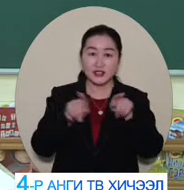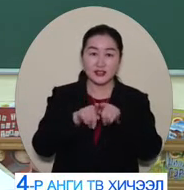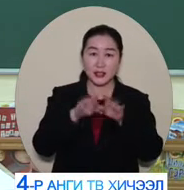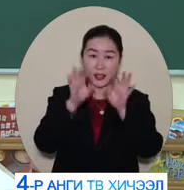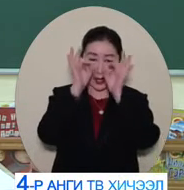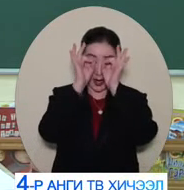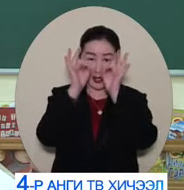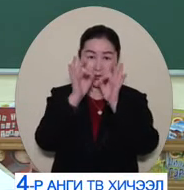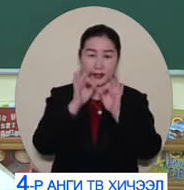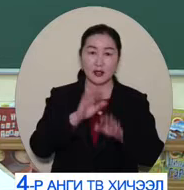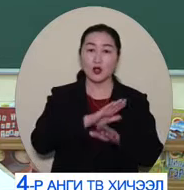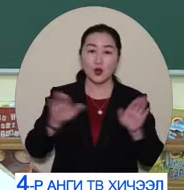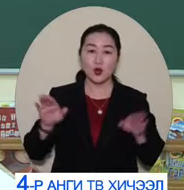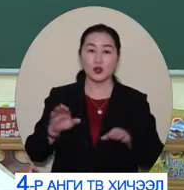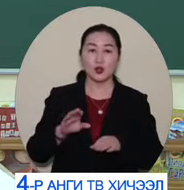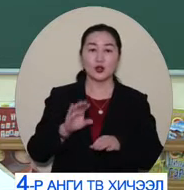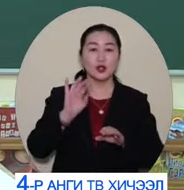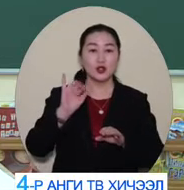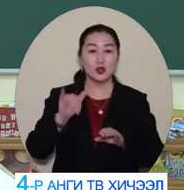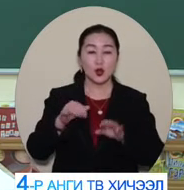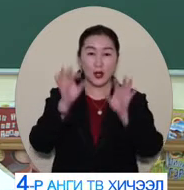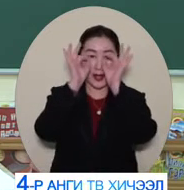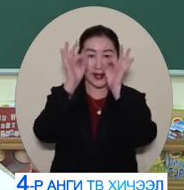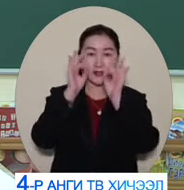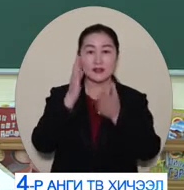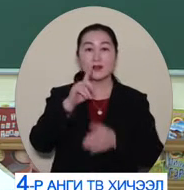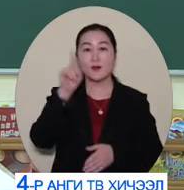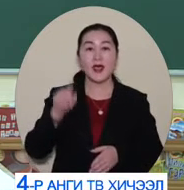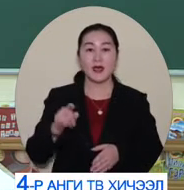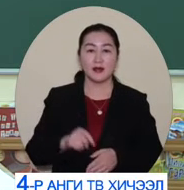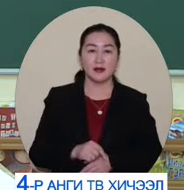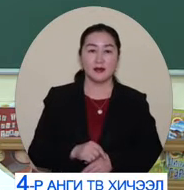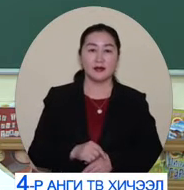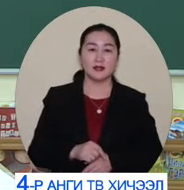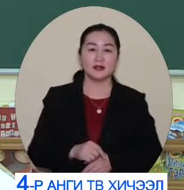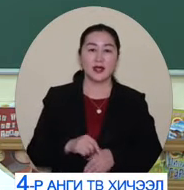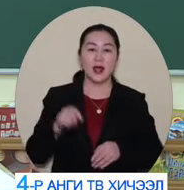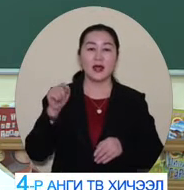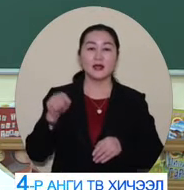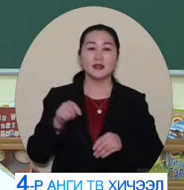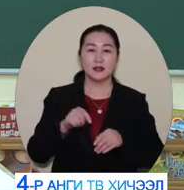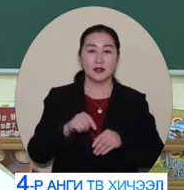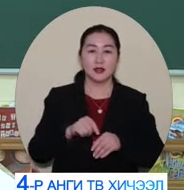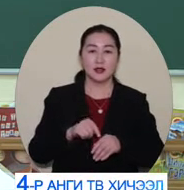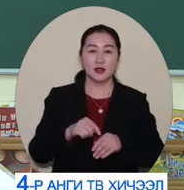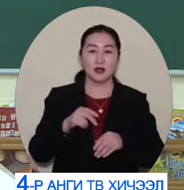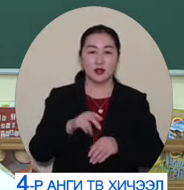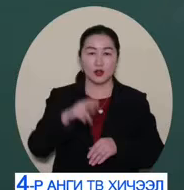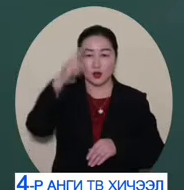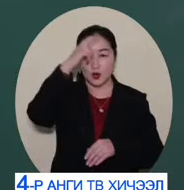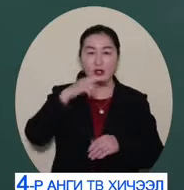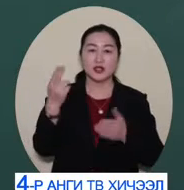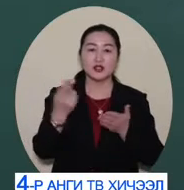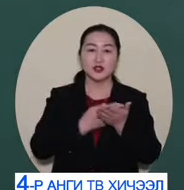үзье. За энэ бол хүүгийн маань зурсан зураг. Багш нь самбарт байрлуулад бүгдээрээ тухтай ажиглая.